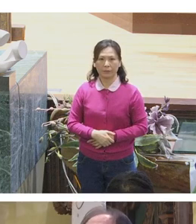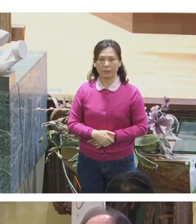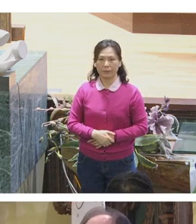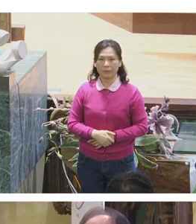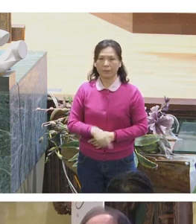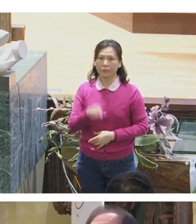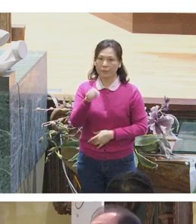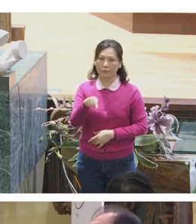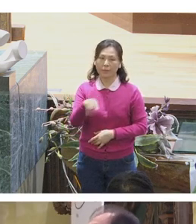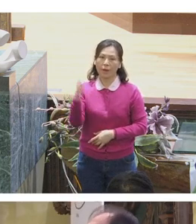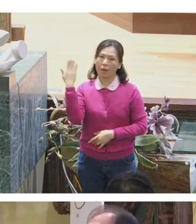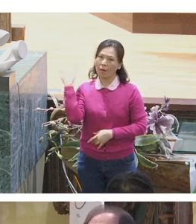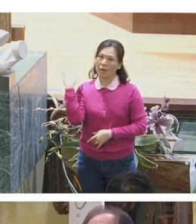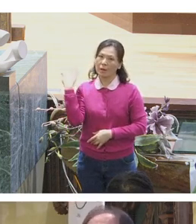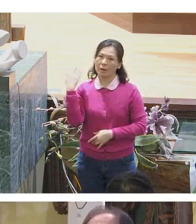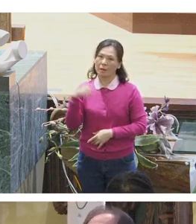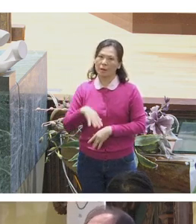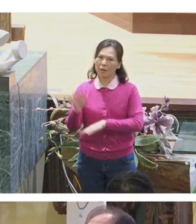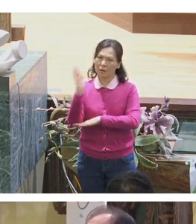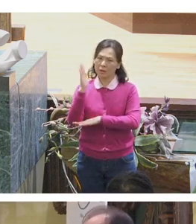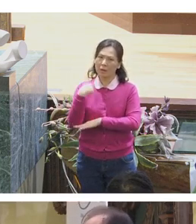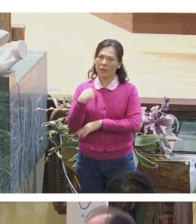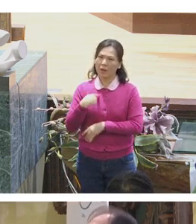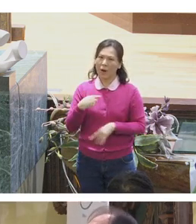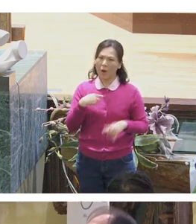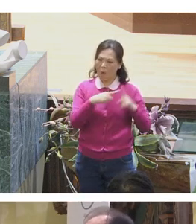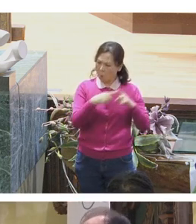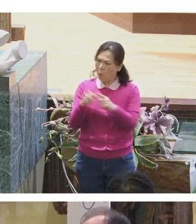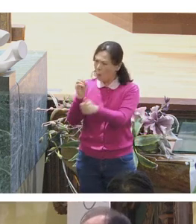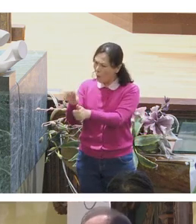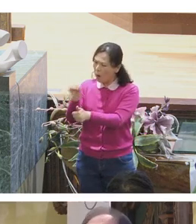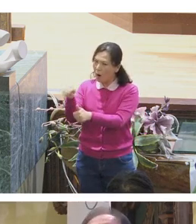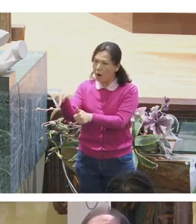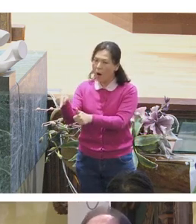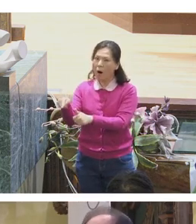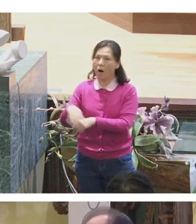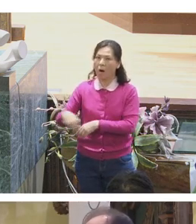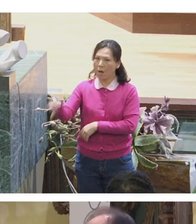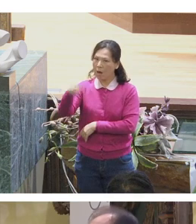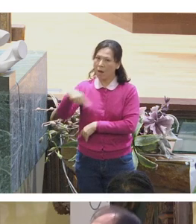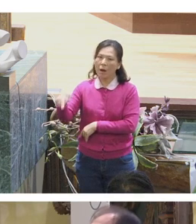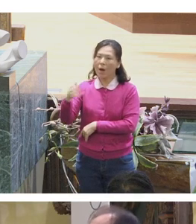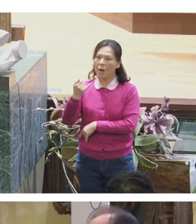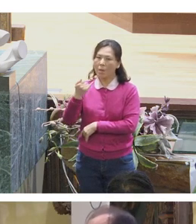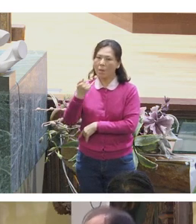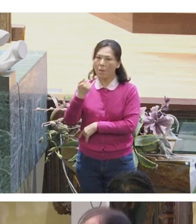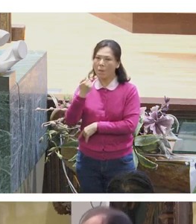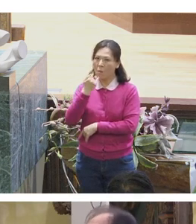这个在以前我面对的政府，只要我们去反映，基本上都可以挡下来的。